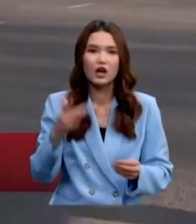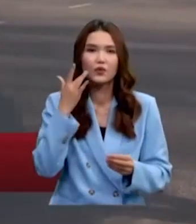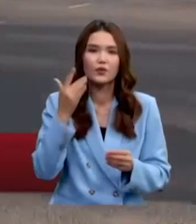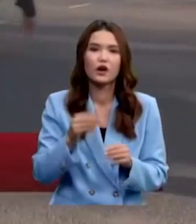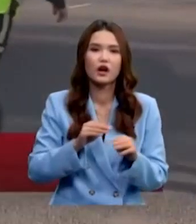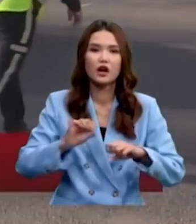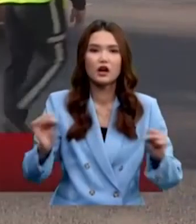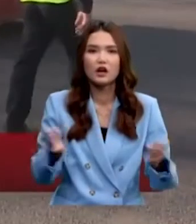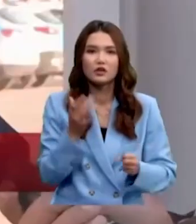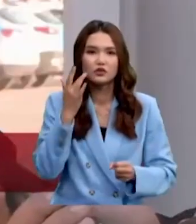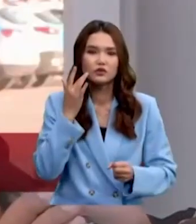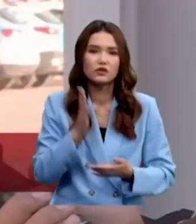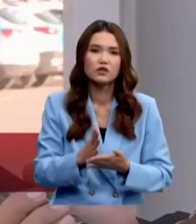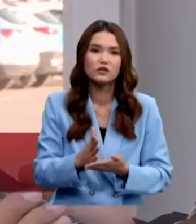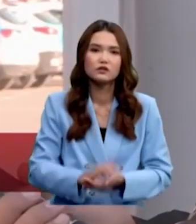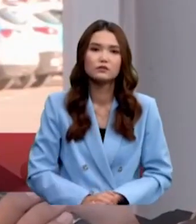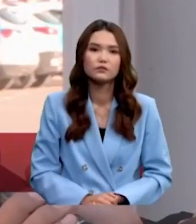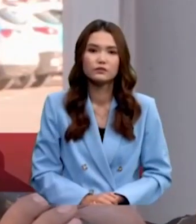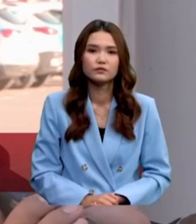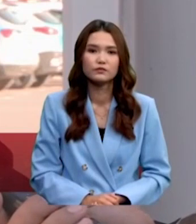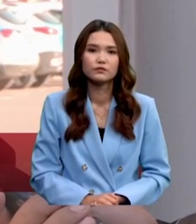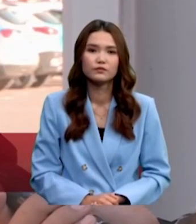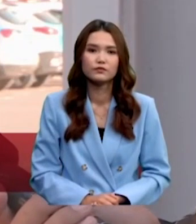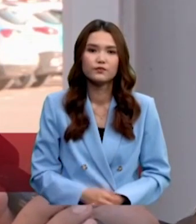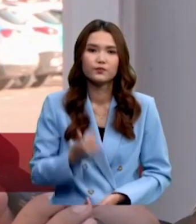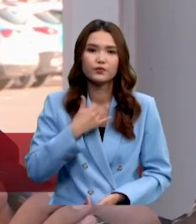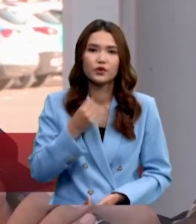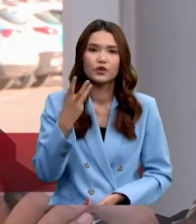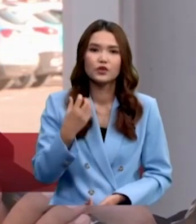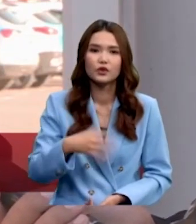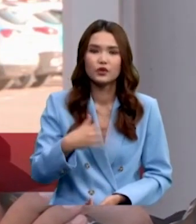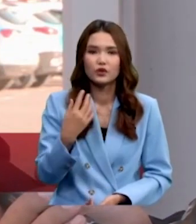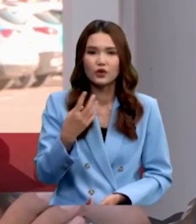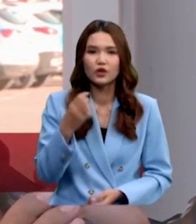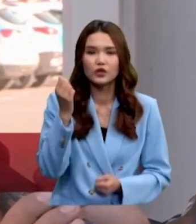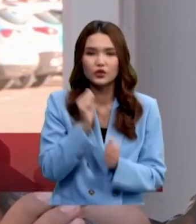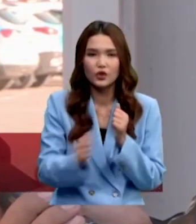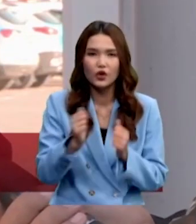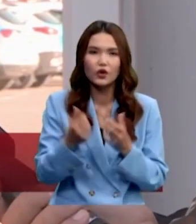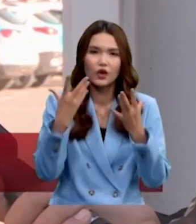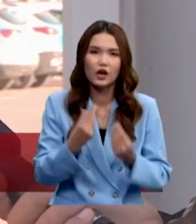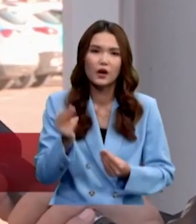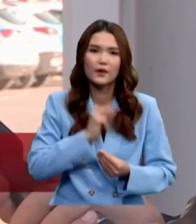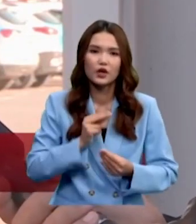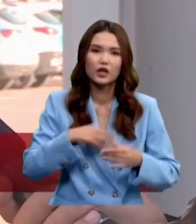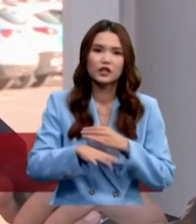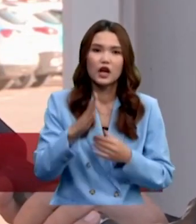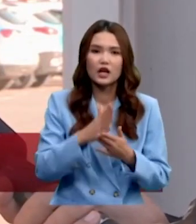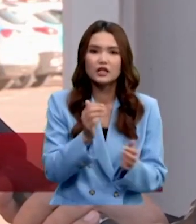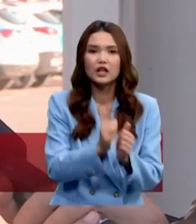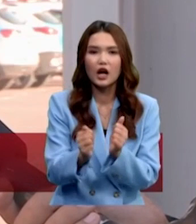екенінен ақпарат алмақ. Bizde özü 350-400 kizmetker kündelikte kizmetker çıkart. Her bir